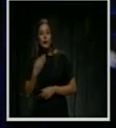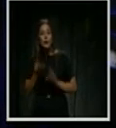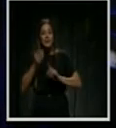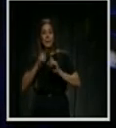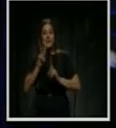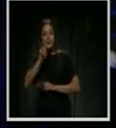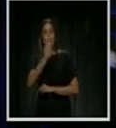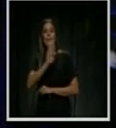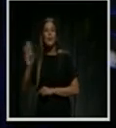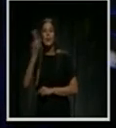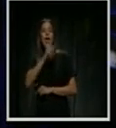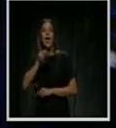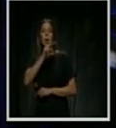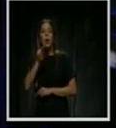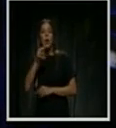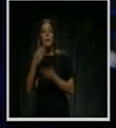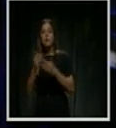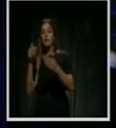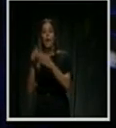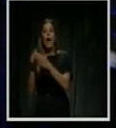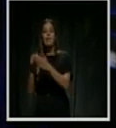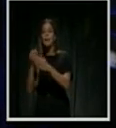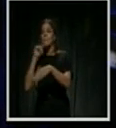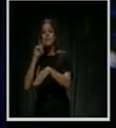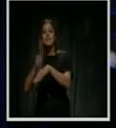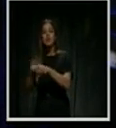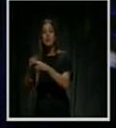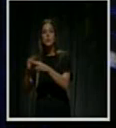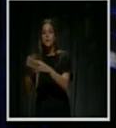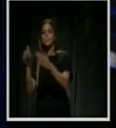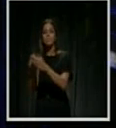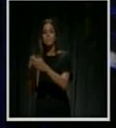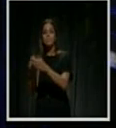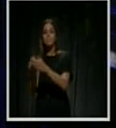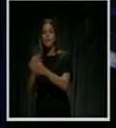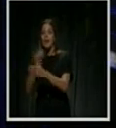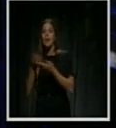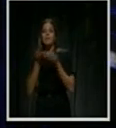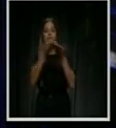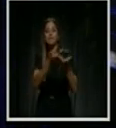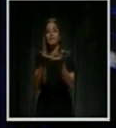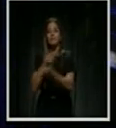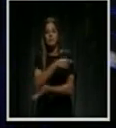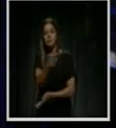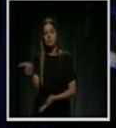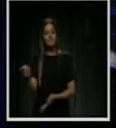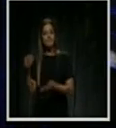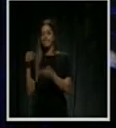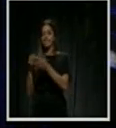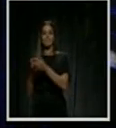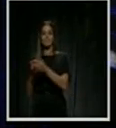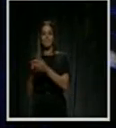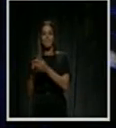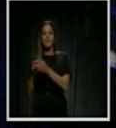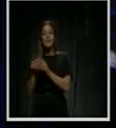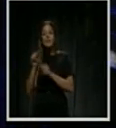euro ta' fondi illi jiġu friżati, li jiġu sospiżi, li ma jingħatawx lilkom biex dak il-flus li huma